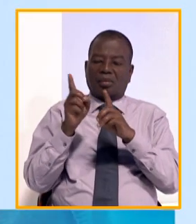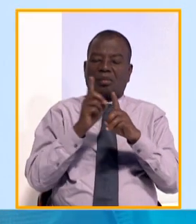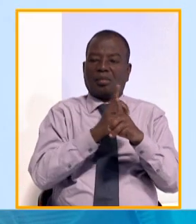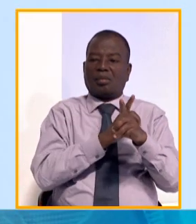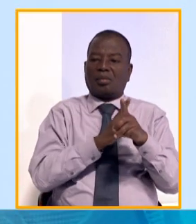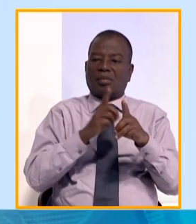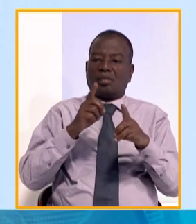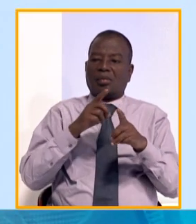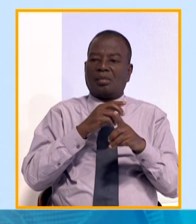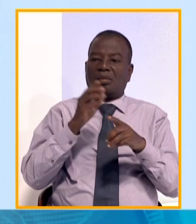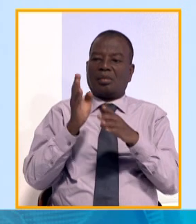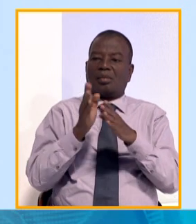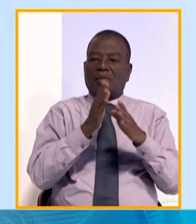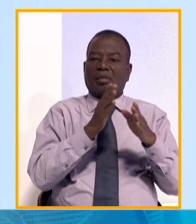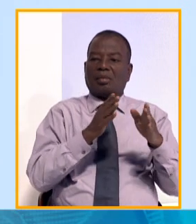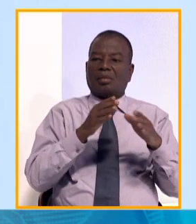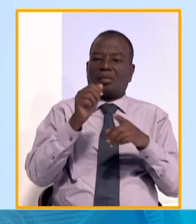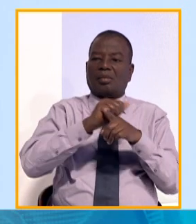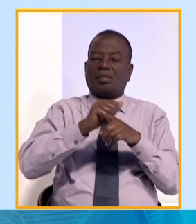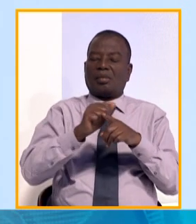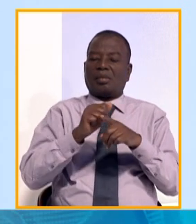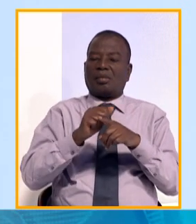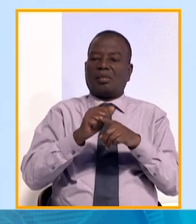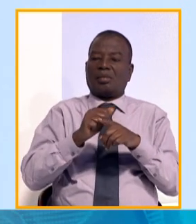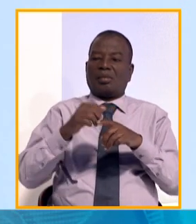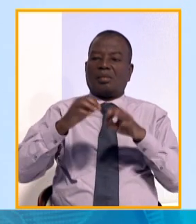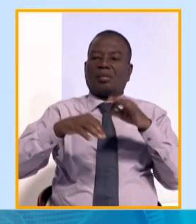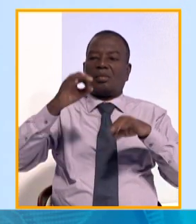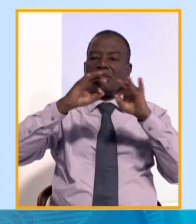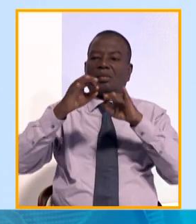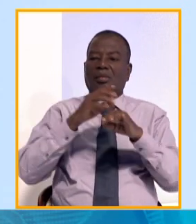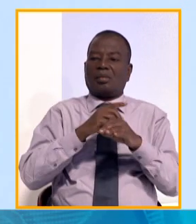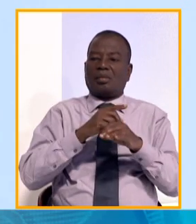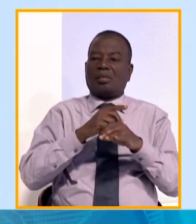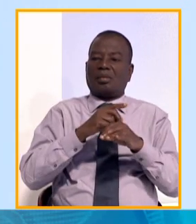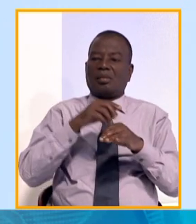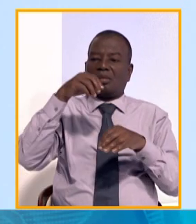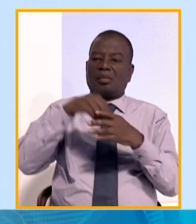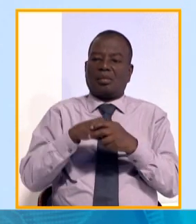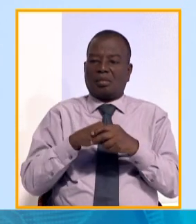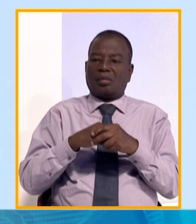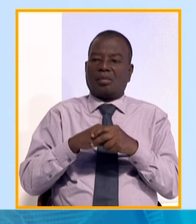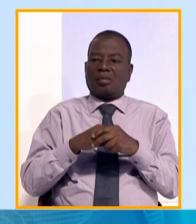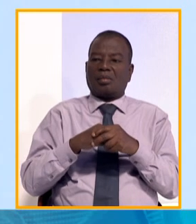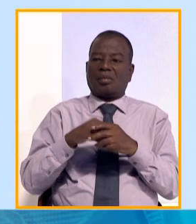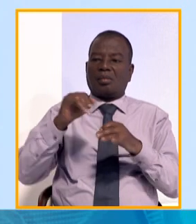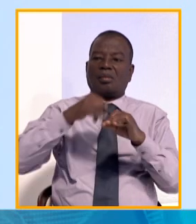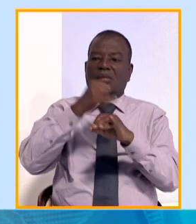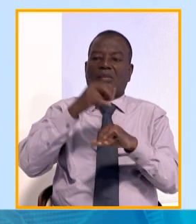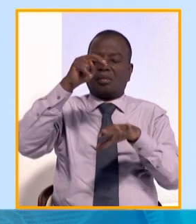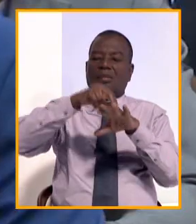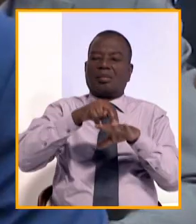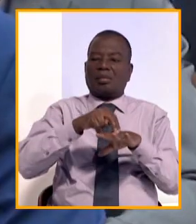légal et réglementaire de la pratique évaluative. Ainsi, dans le cadre de son